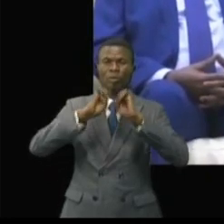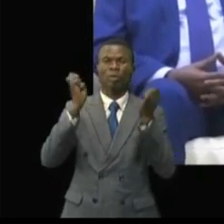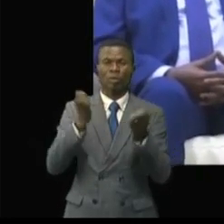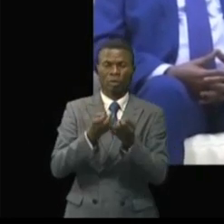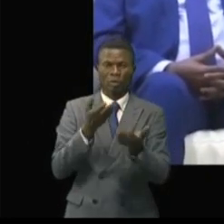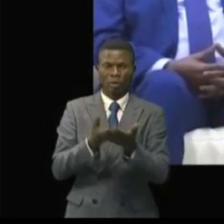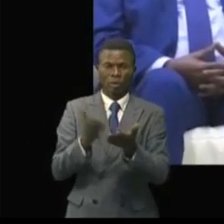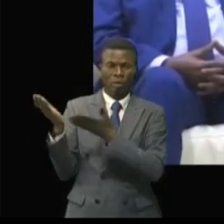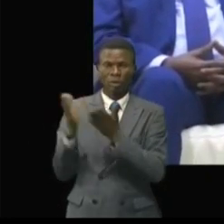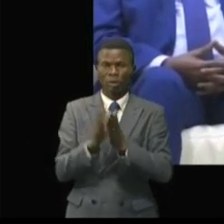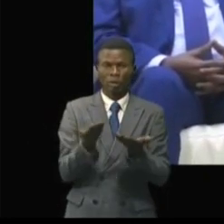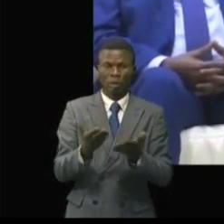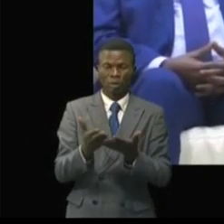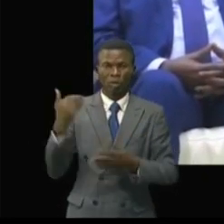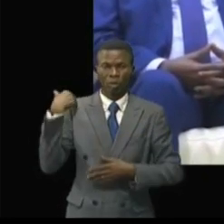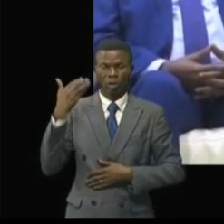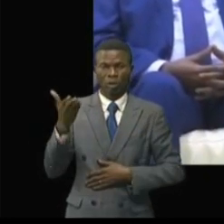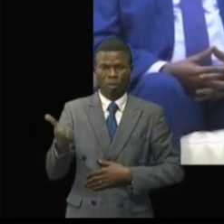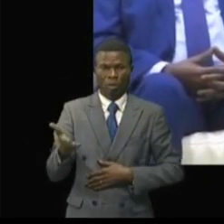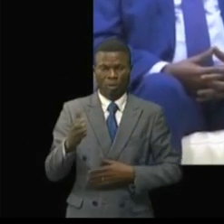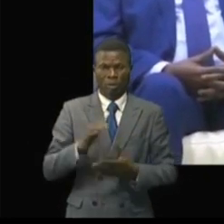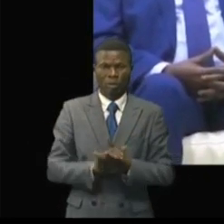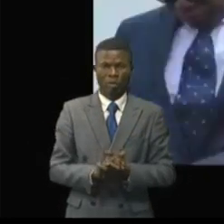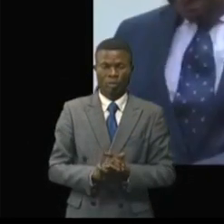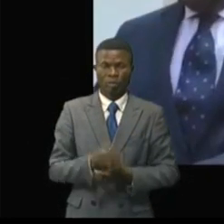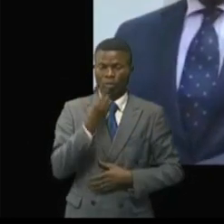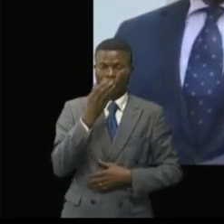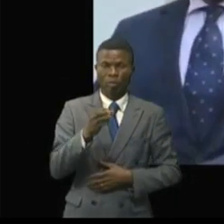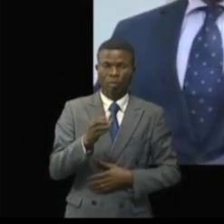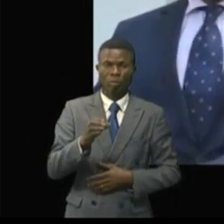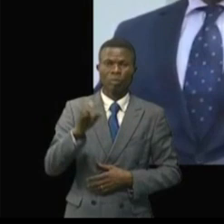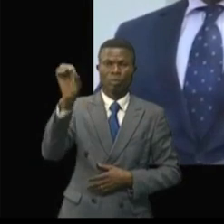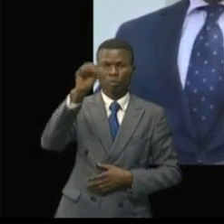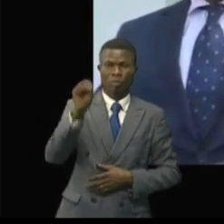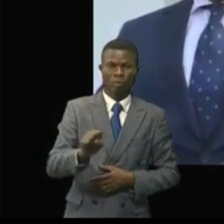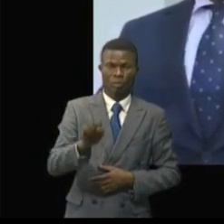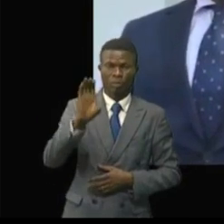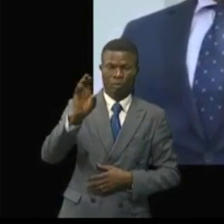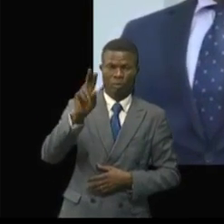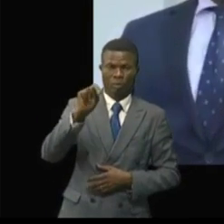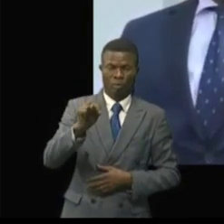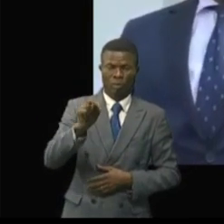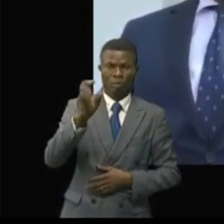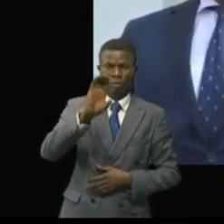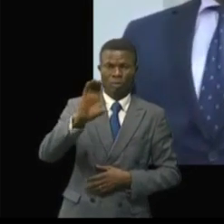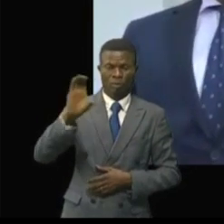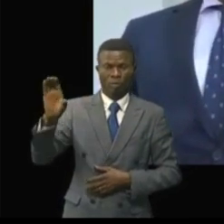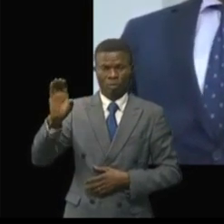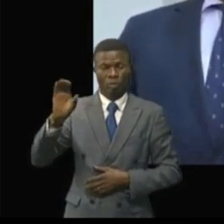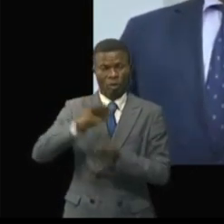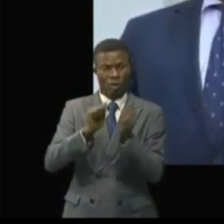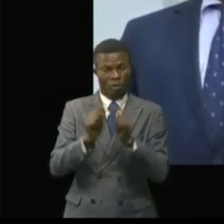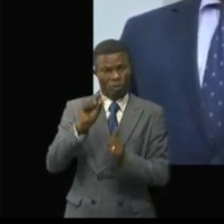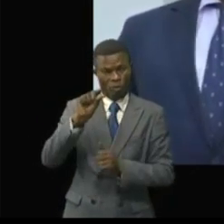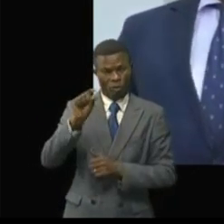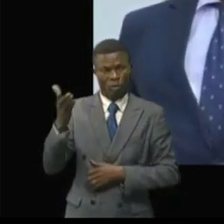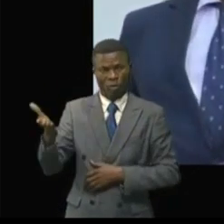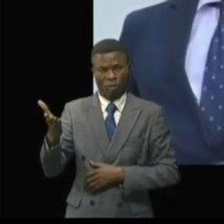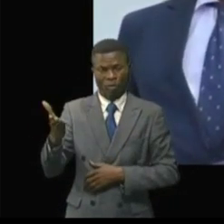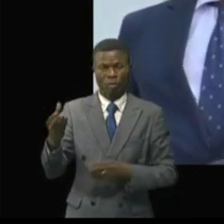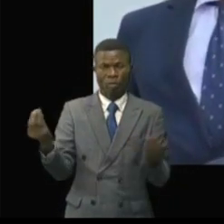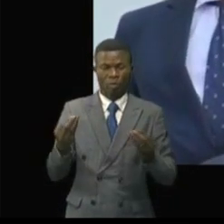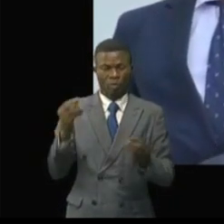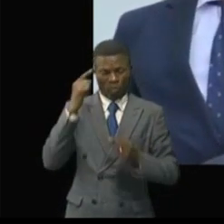de portefeuille de l'État. Si la SNCC a des petits soucis, c'est